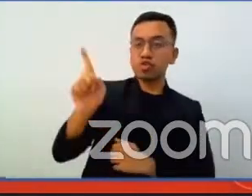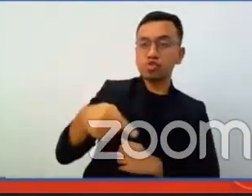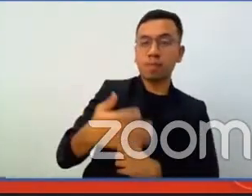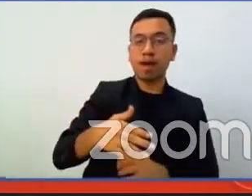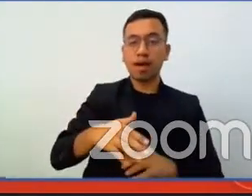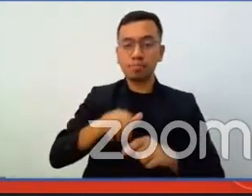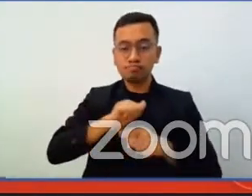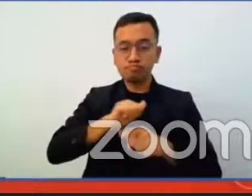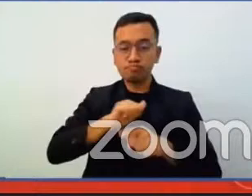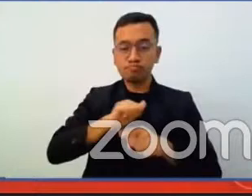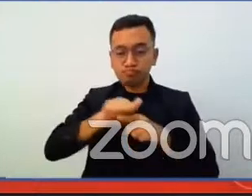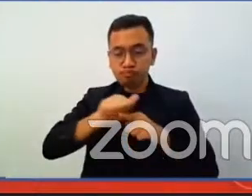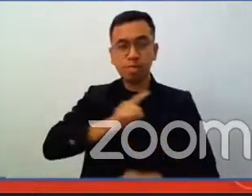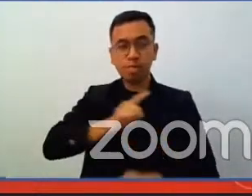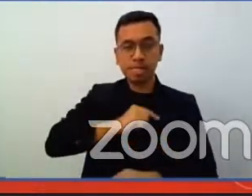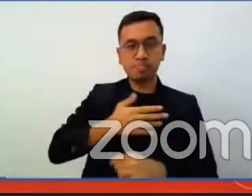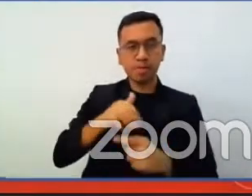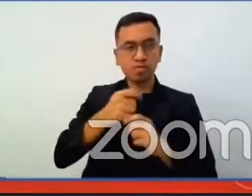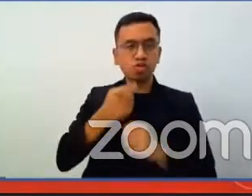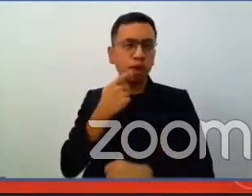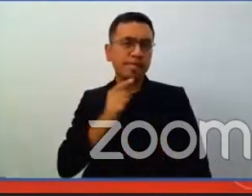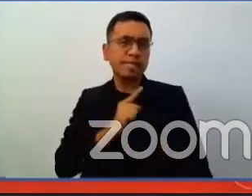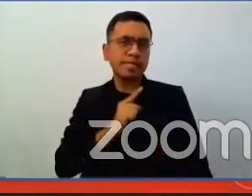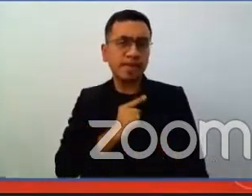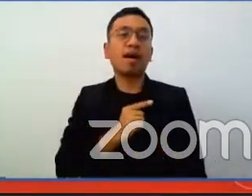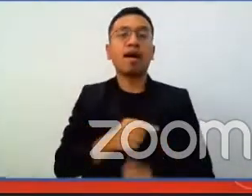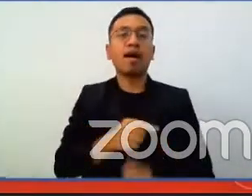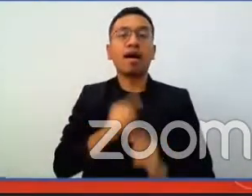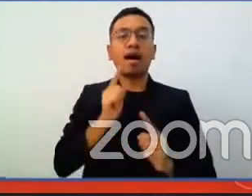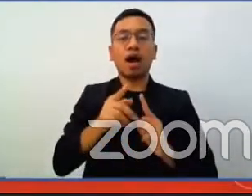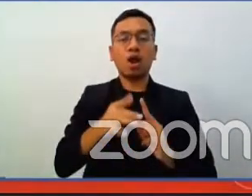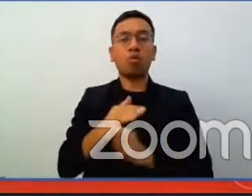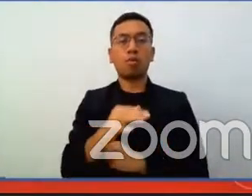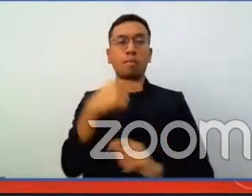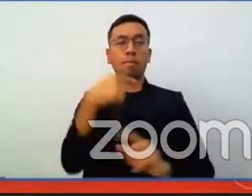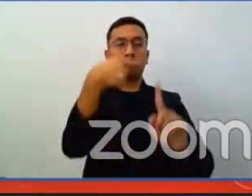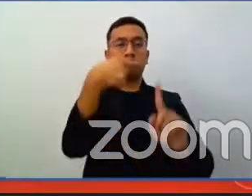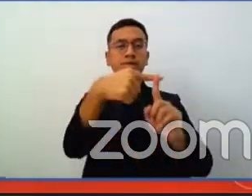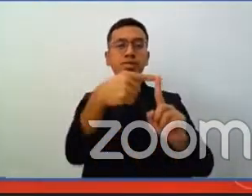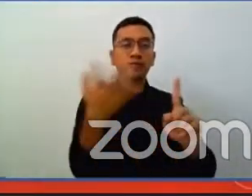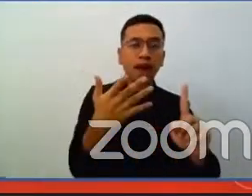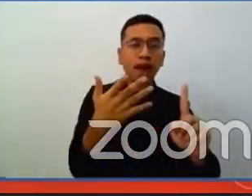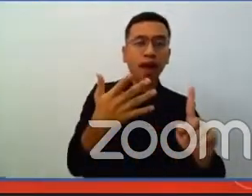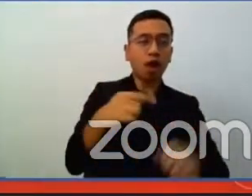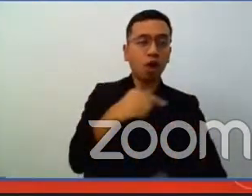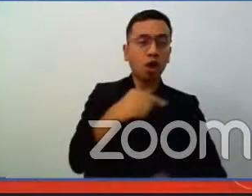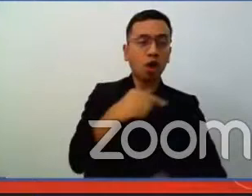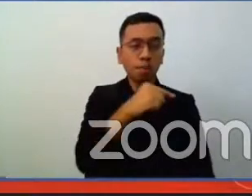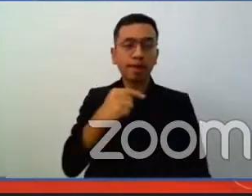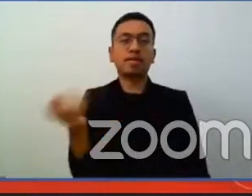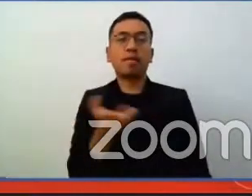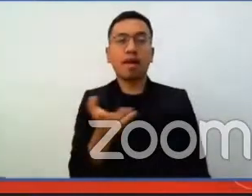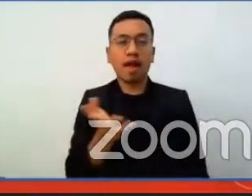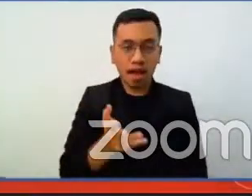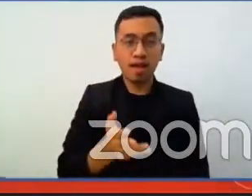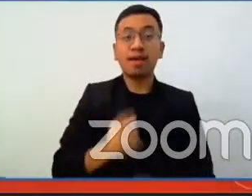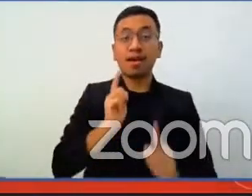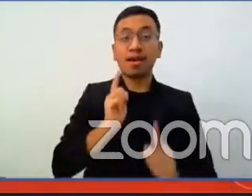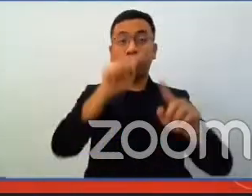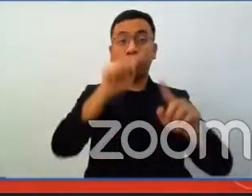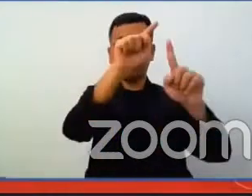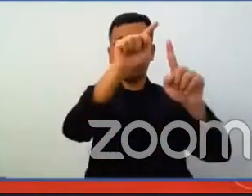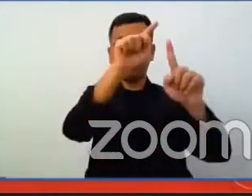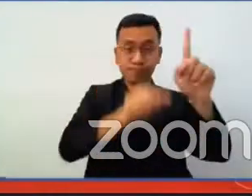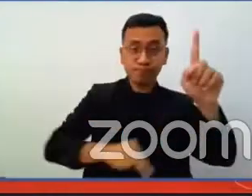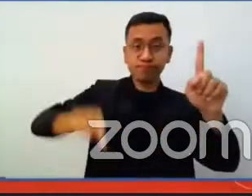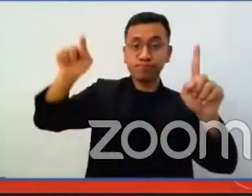suruh simulasi seperti apa, sehingga tahu, oh, kalau plus itu di sini, kalau minus di sini, gitu kan. Kalau titik baliknya itu plus